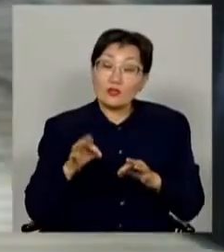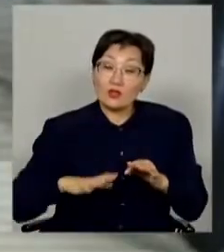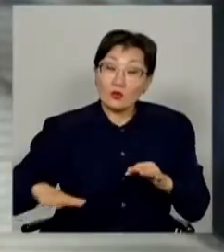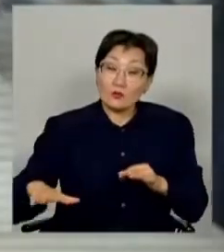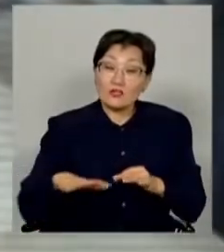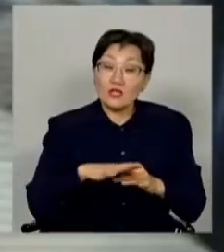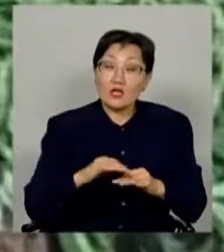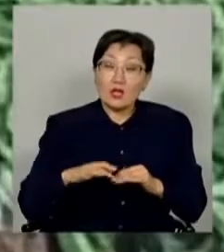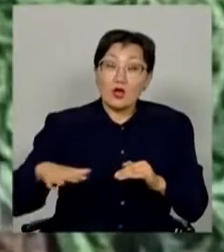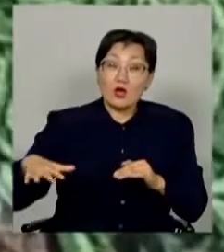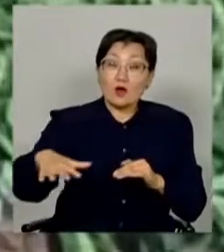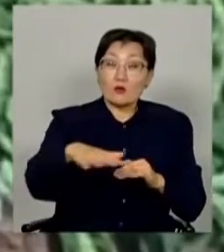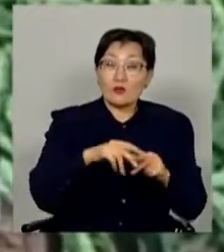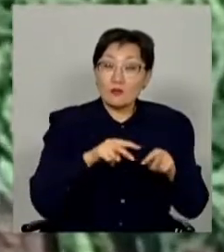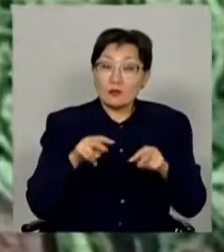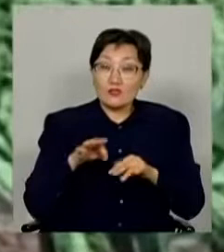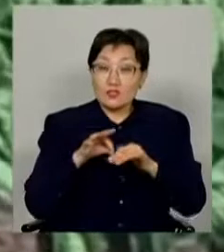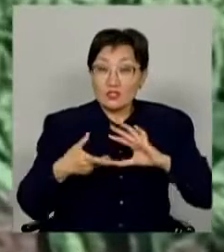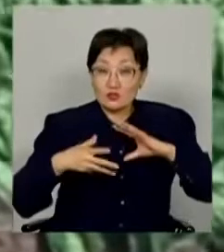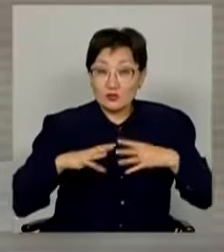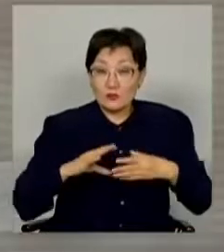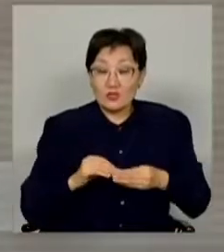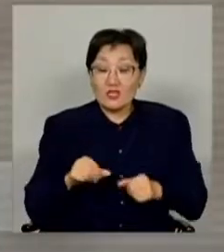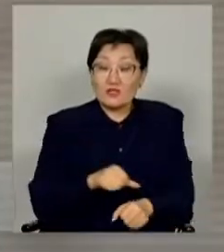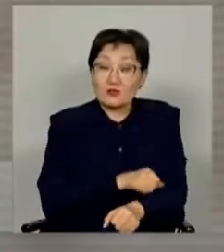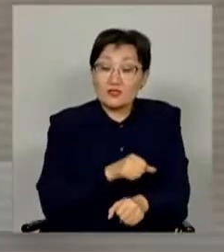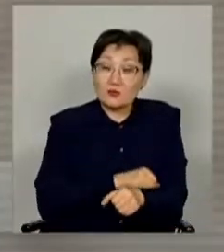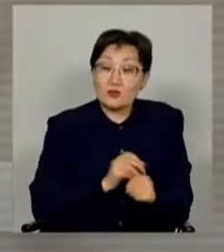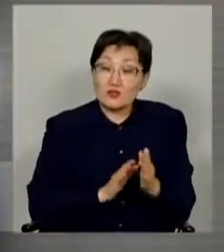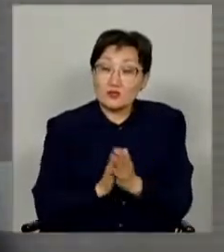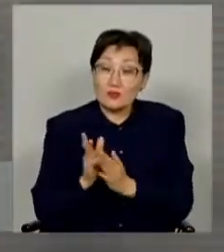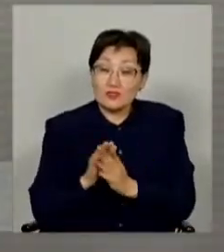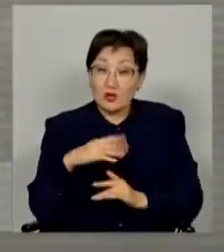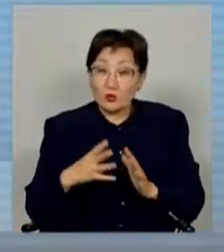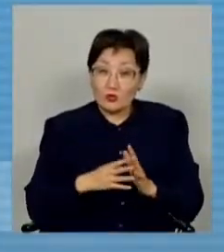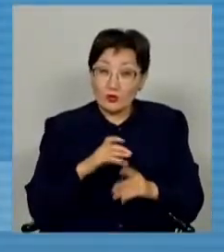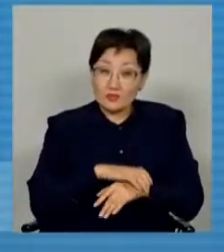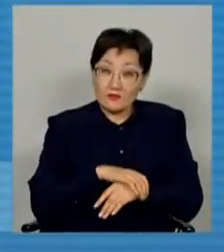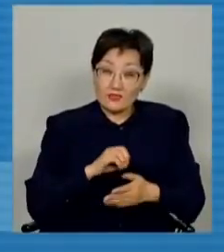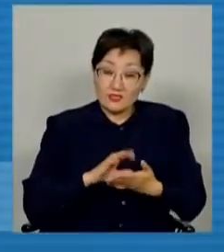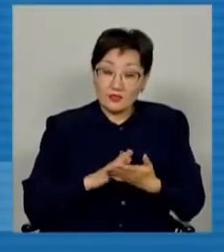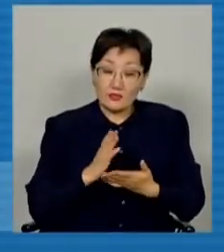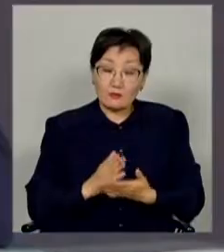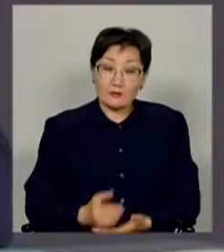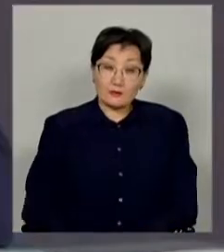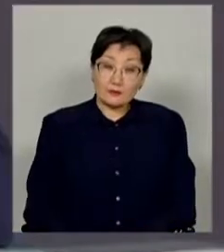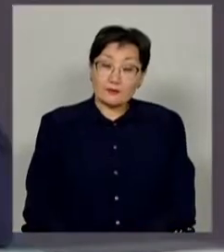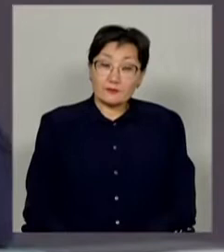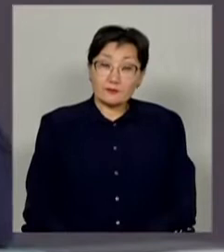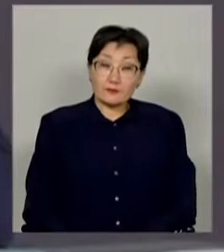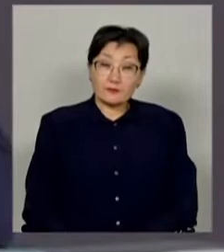аумағында әуеден барлау жүргізілген. Нәтижесінде есірткі егудің 19 фактысы анықталыпты.